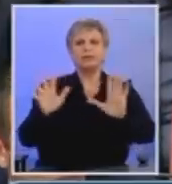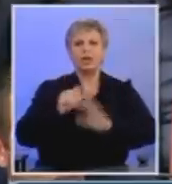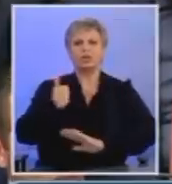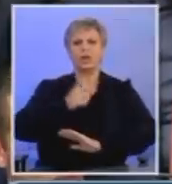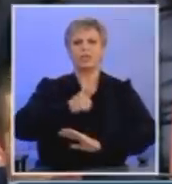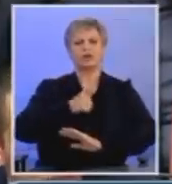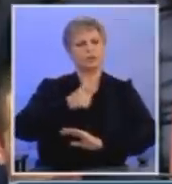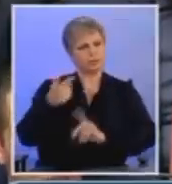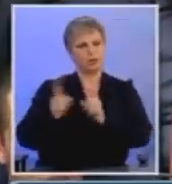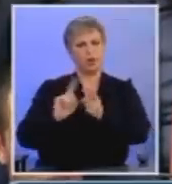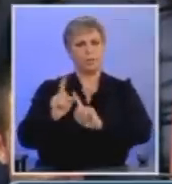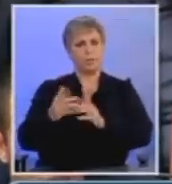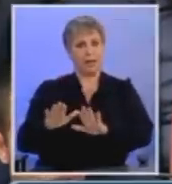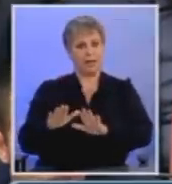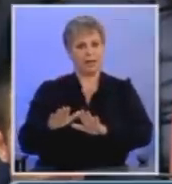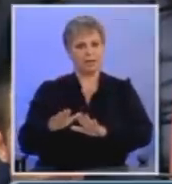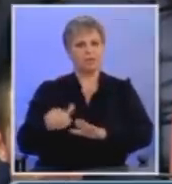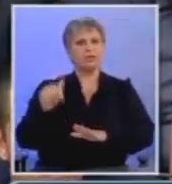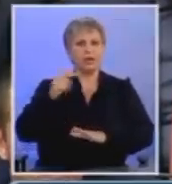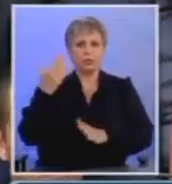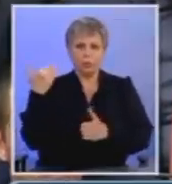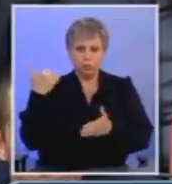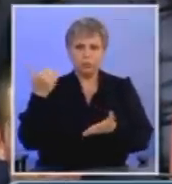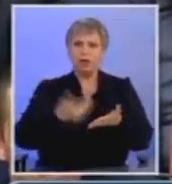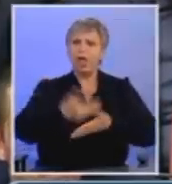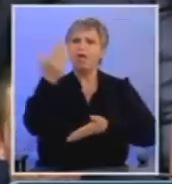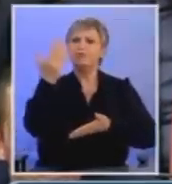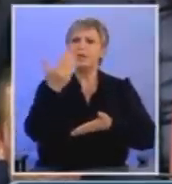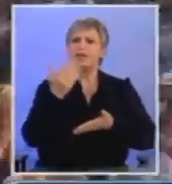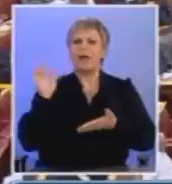και αποκλειστικά σε κυριακάτικη εφημερίδα.